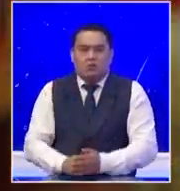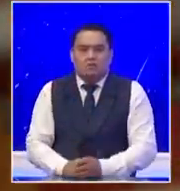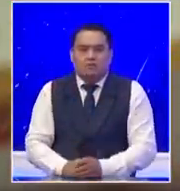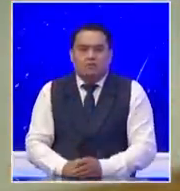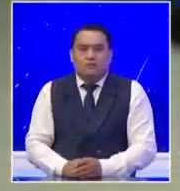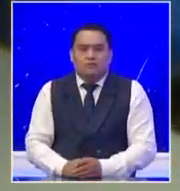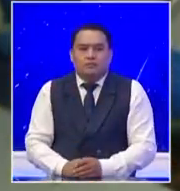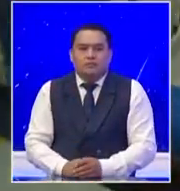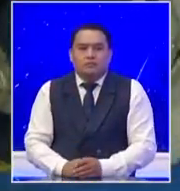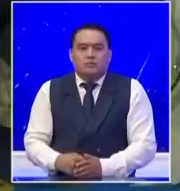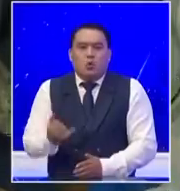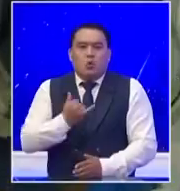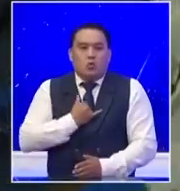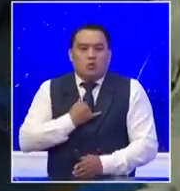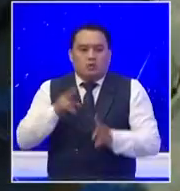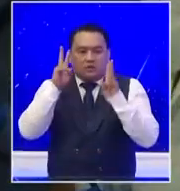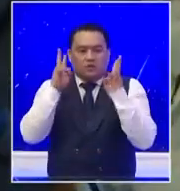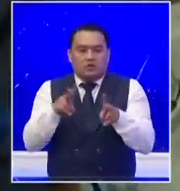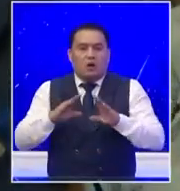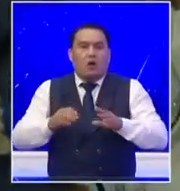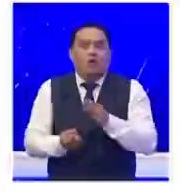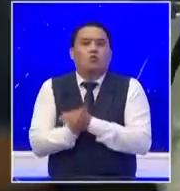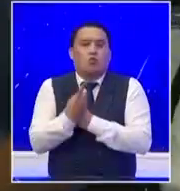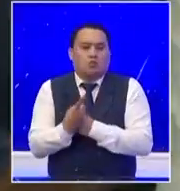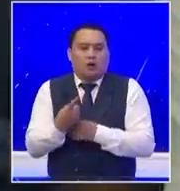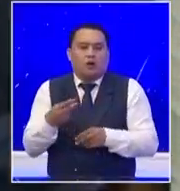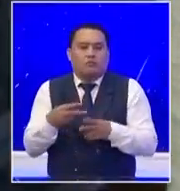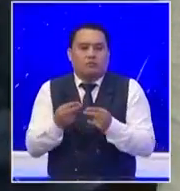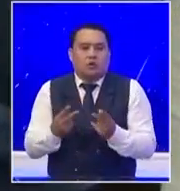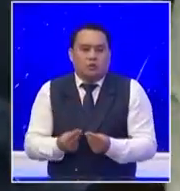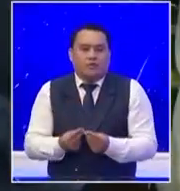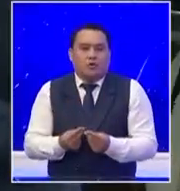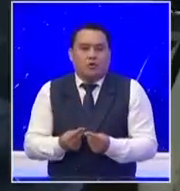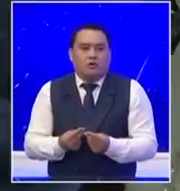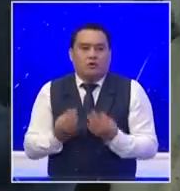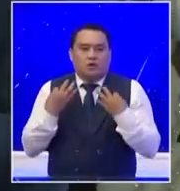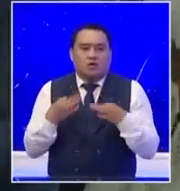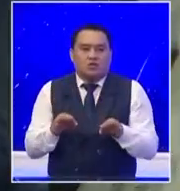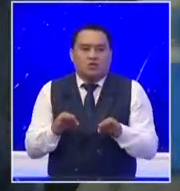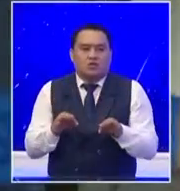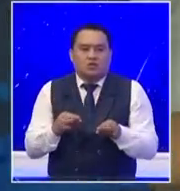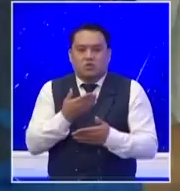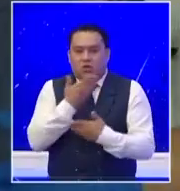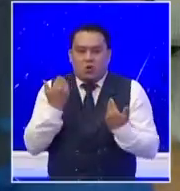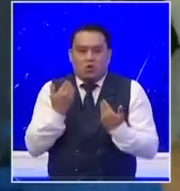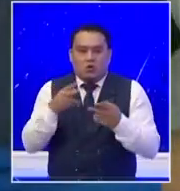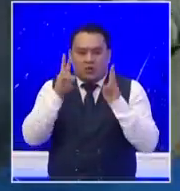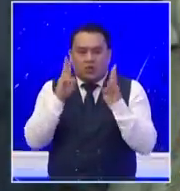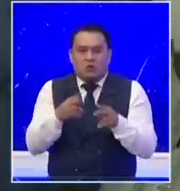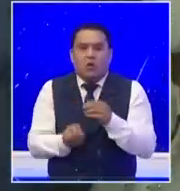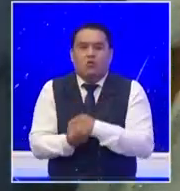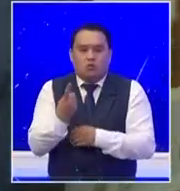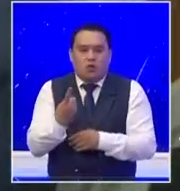он на учете не стоит, не знаем мы просто происхождение этих пельменей. Вот эти все легальные они. Конечно. Я знаю эти. А мы просто выставляем с пельменей